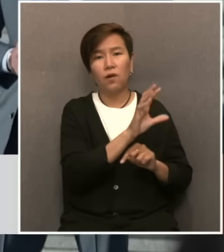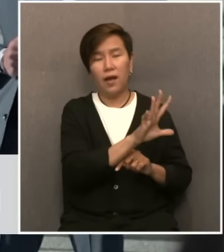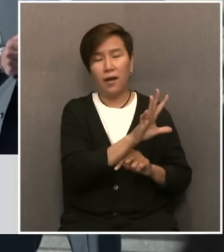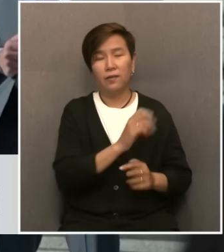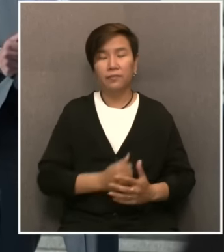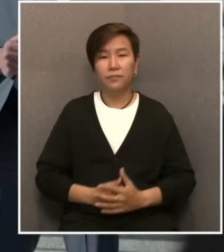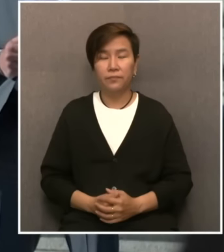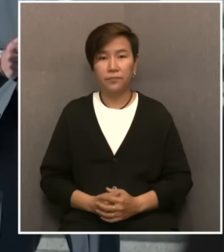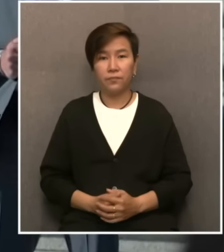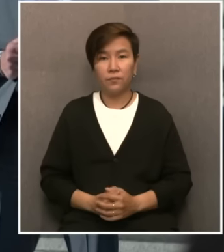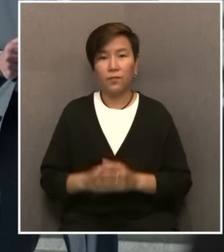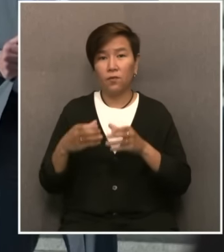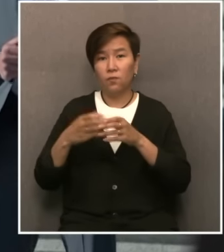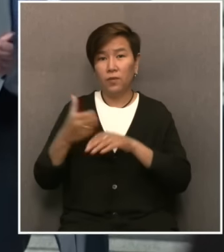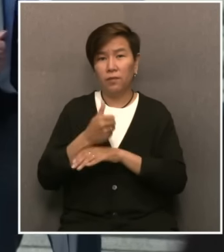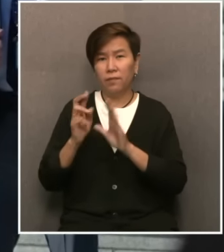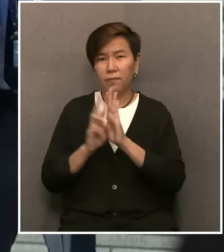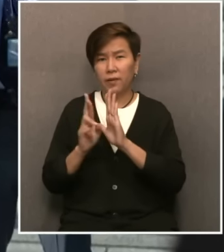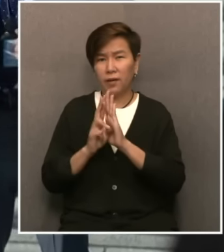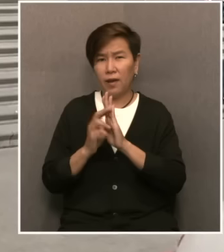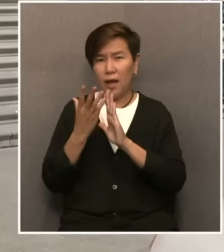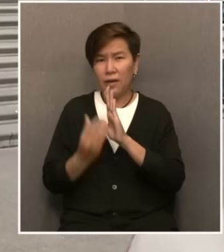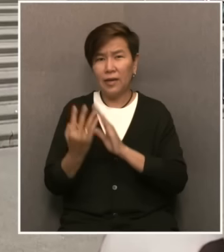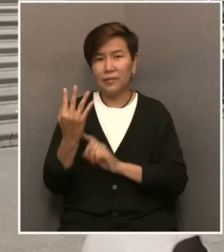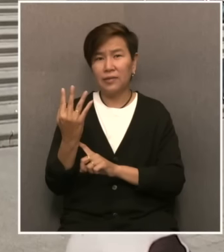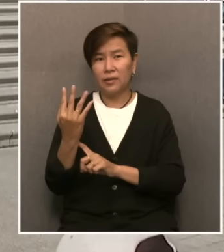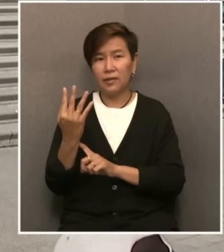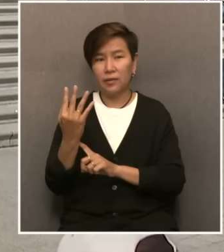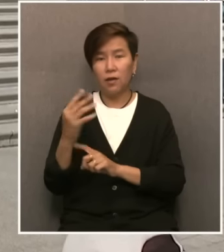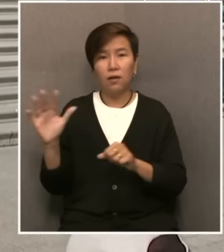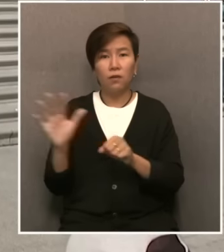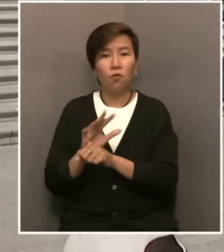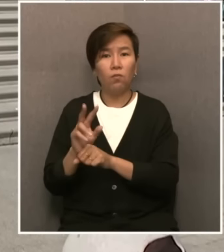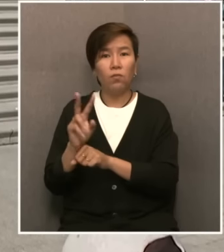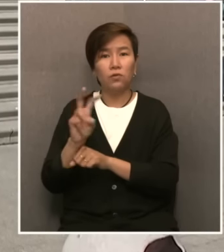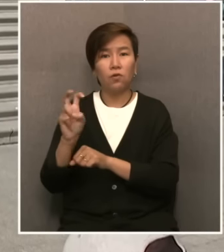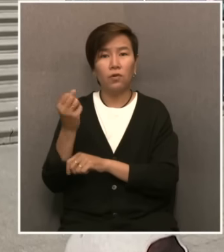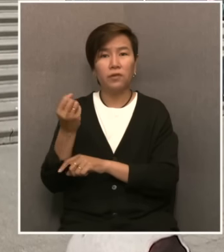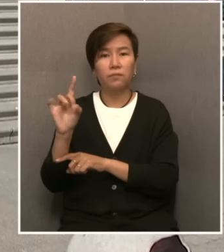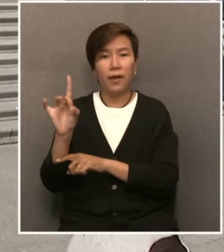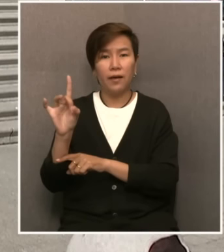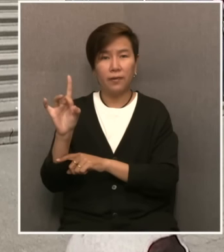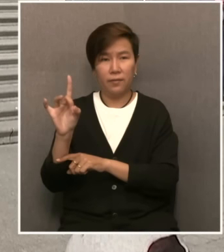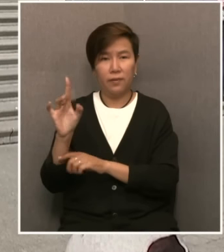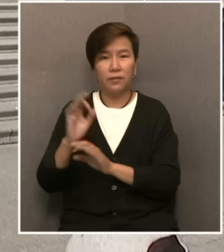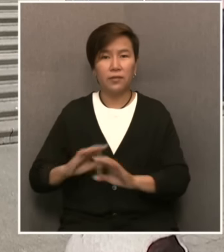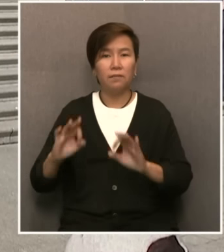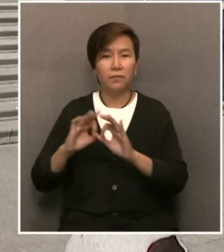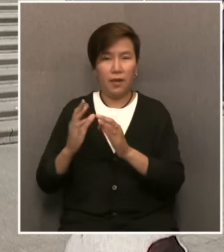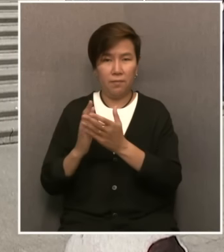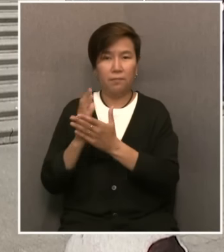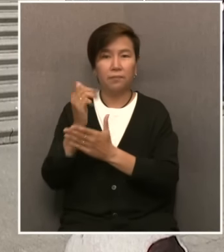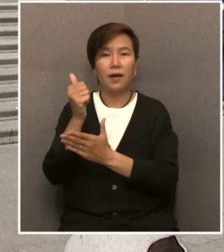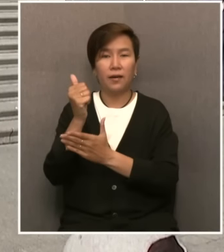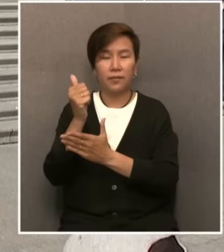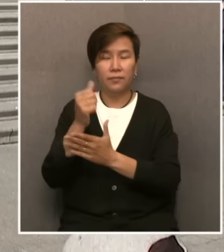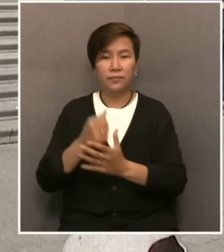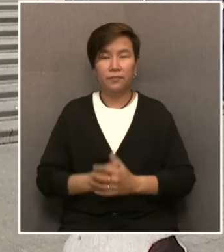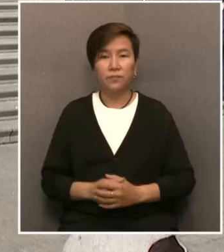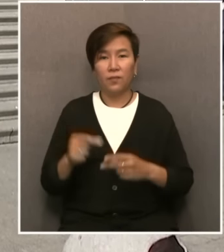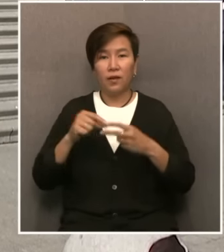งRepublican ยังขาดอีกเพียงแค่4ที่นั่งนะครับจะครบ218ก็คือได้ครองเสียงส่วนใหญ่ในสภาล่